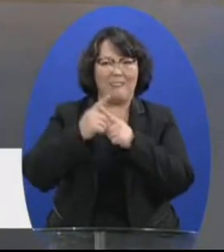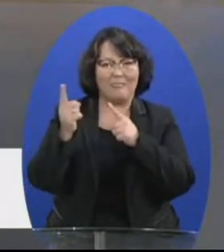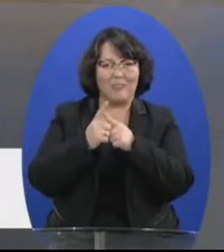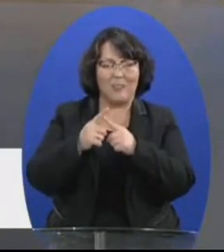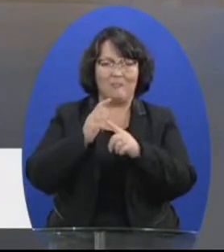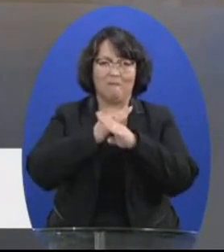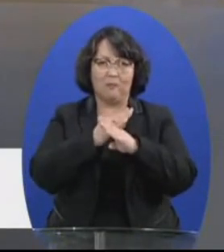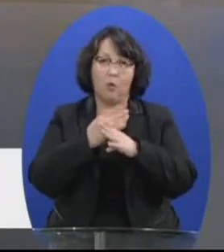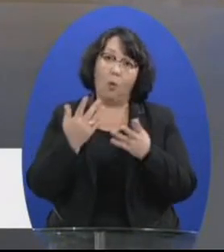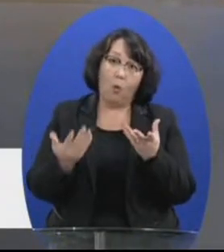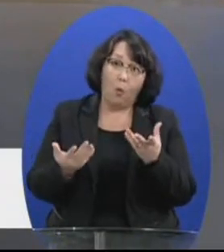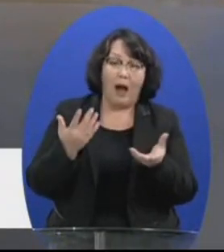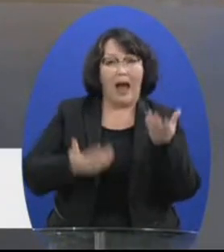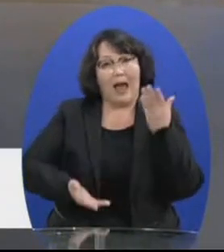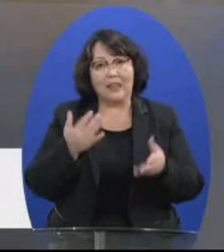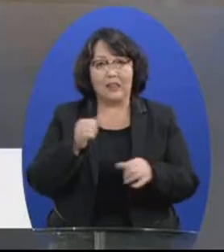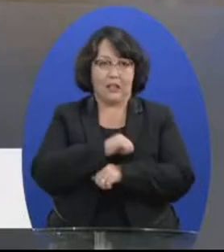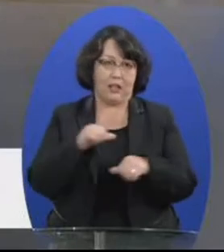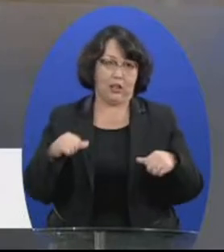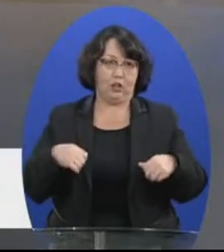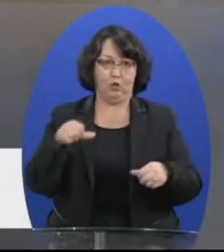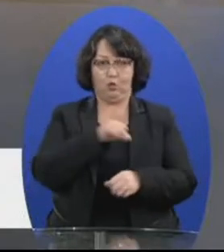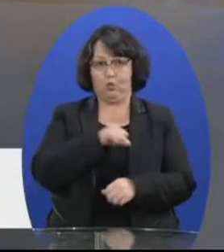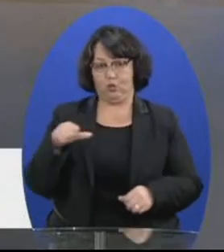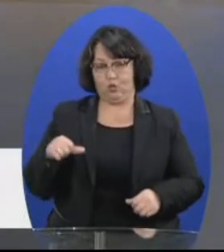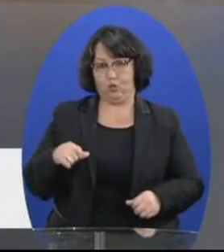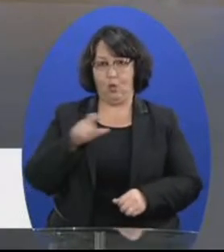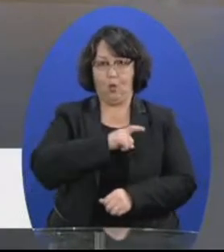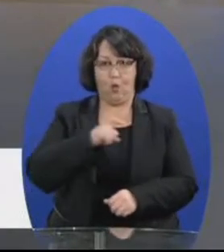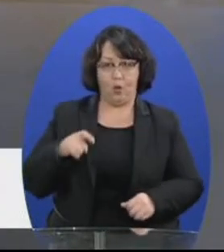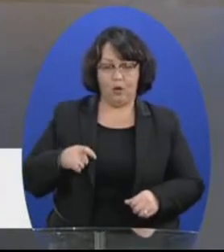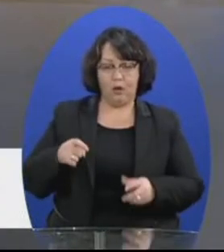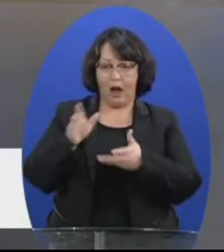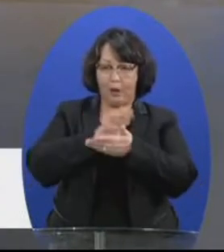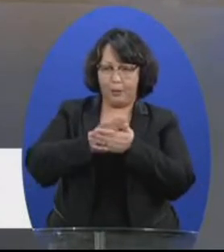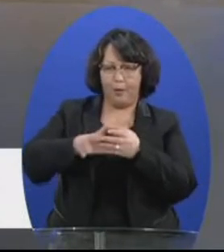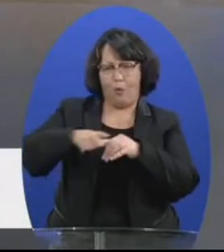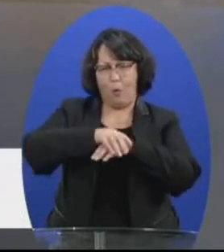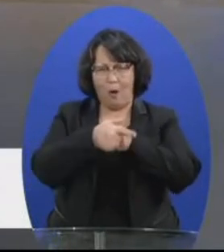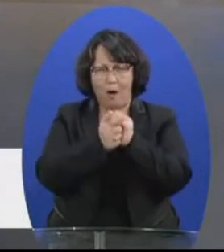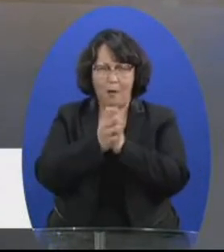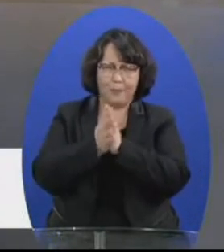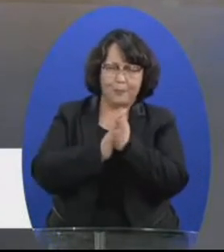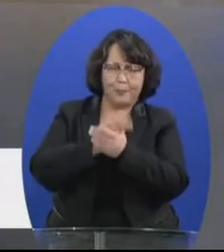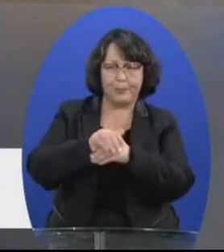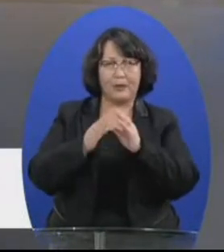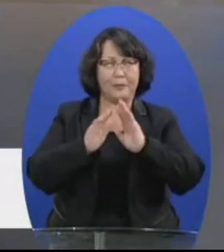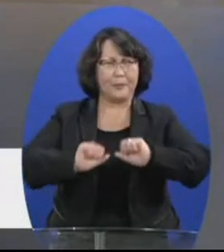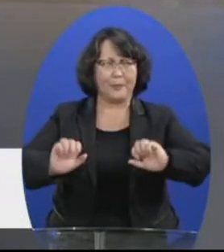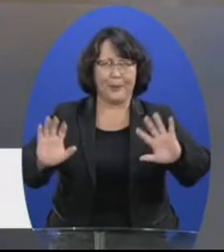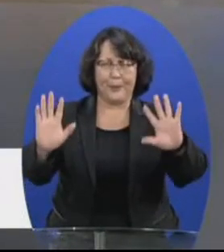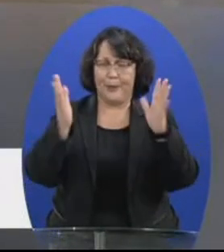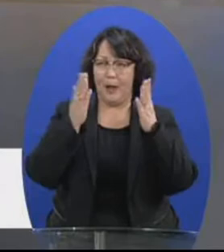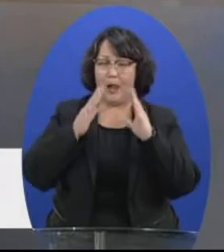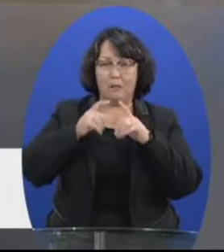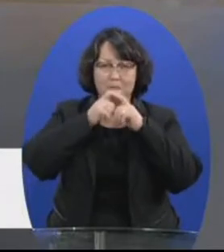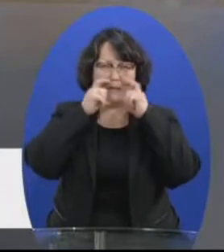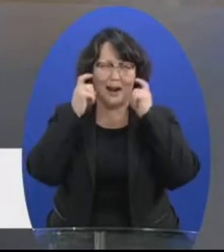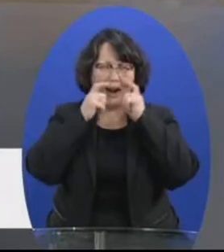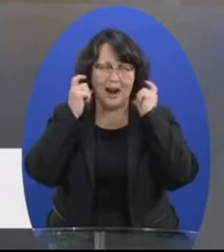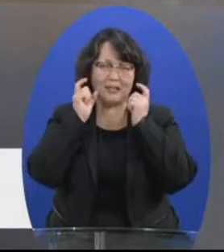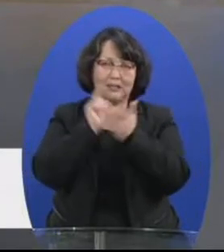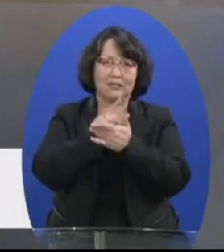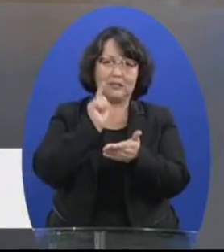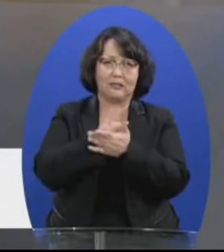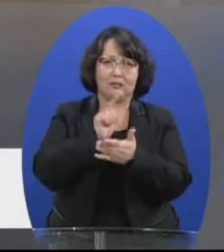гэдэг асуудлаас илүүтэй. За иргэд одоо өөрсдөө хувийн ариун цэврээ сахиж одоо дор бүр нь иргэн мөр хариуцлагатай асуудалд хандах ёстой юм а